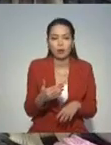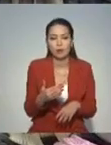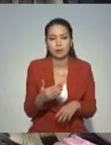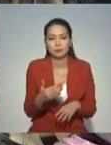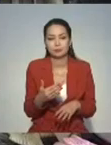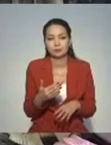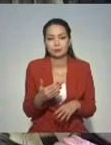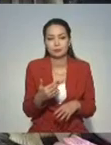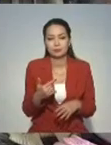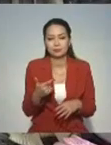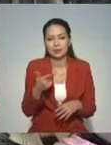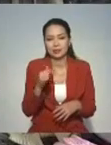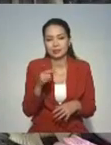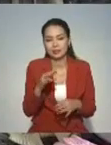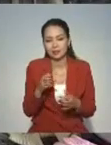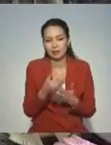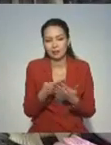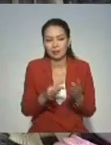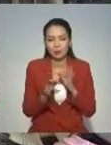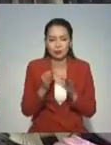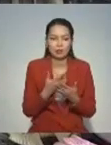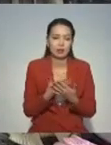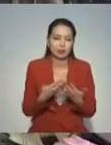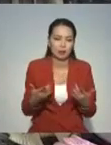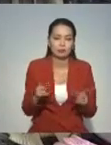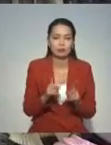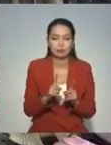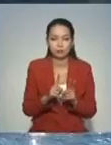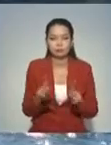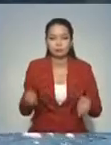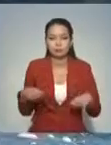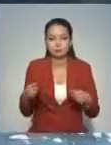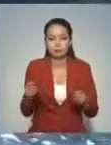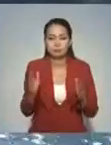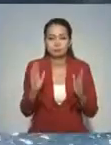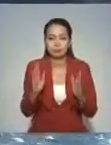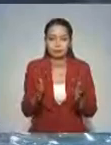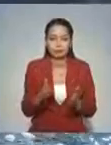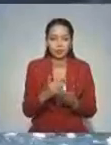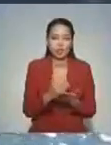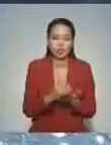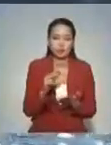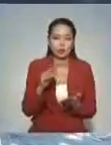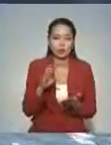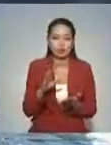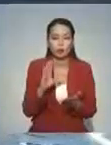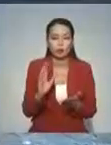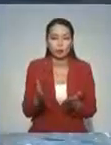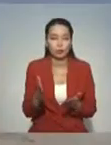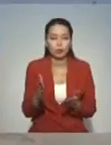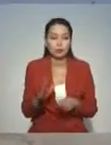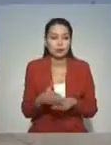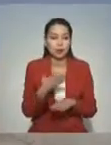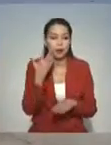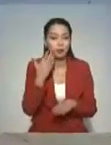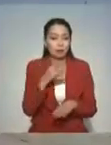сейчас созвонимся с людьми, необходимые, если лекарственные препараты передадим. Режим ЧС в поселке будет снят только после того, как